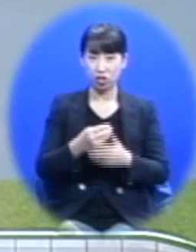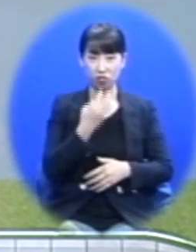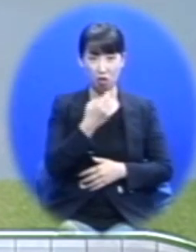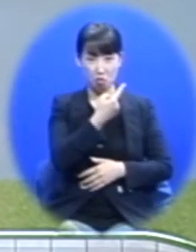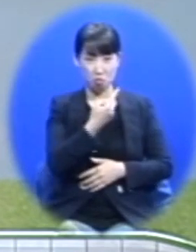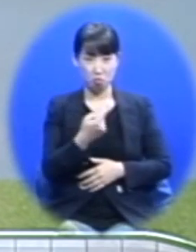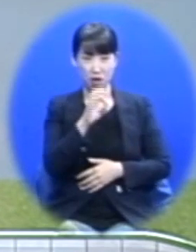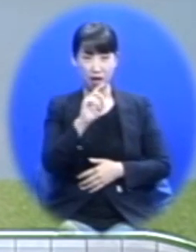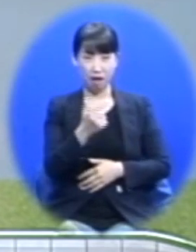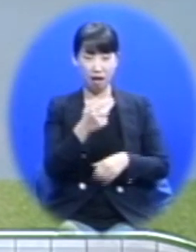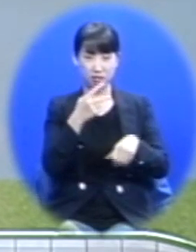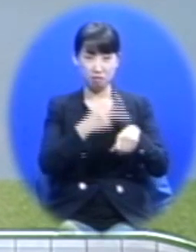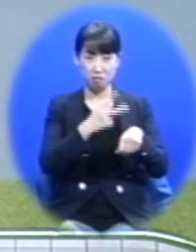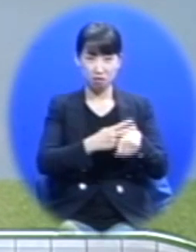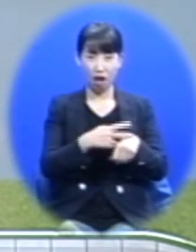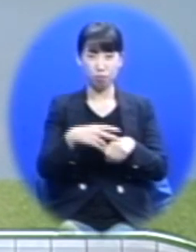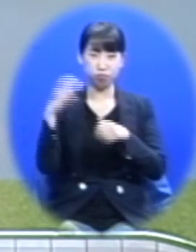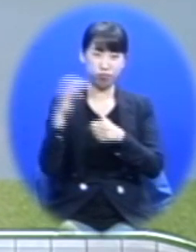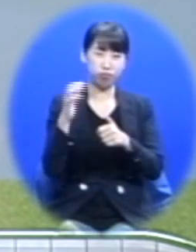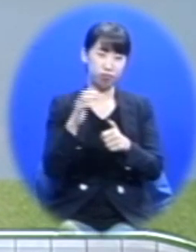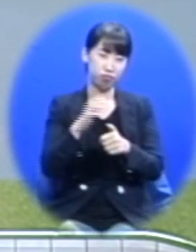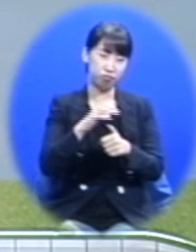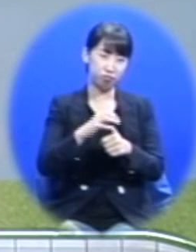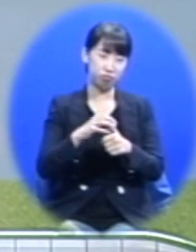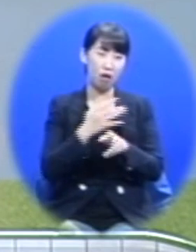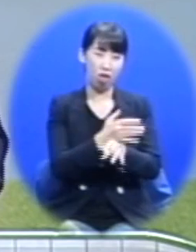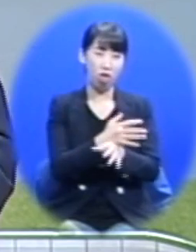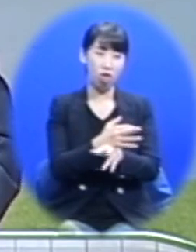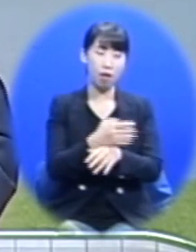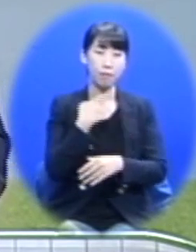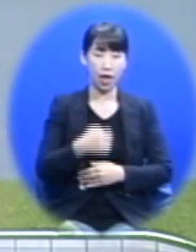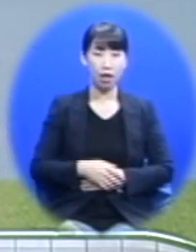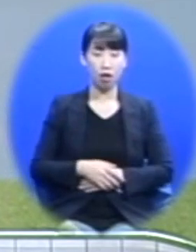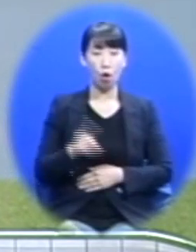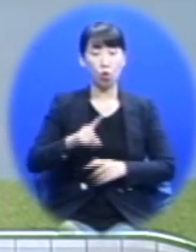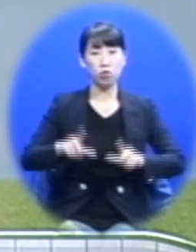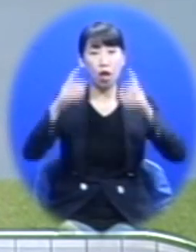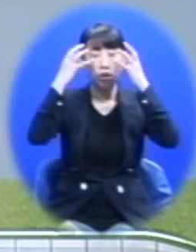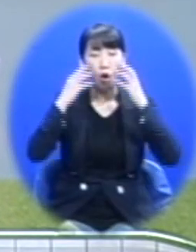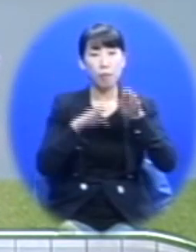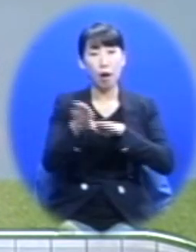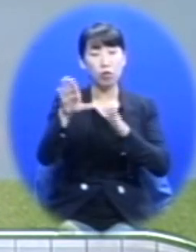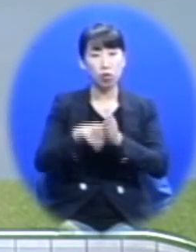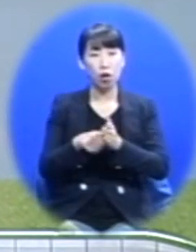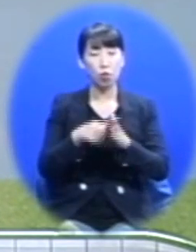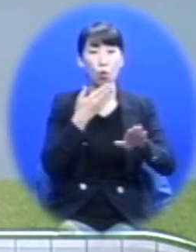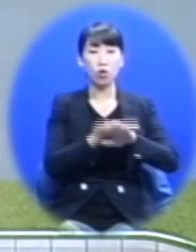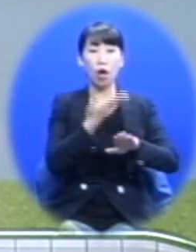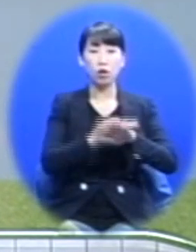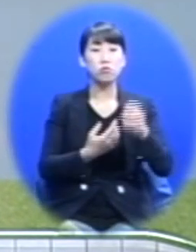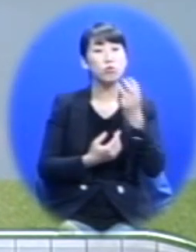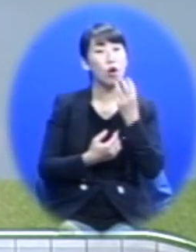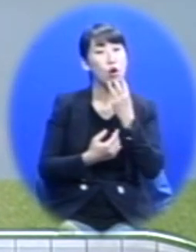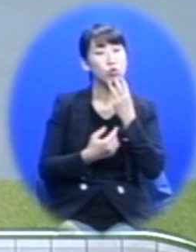내려온 안종혁이라는 이 아이를 그렇게 괴롭혀요. 어느 날 여름 방학 때에 그 마을에 또 방학이라고